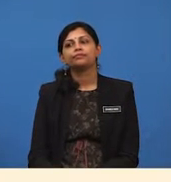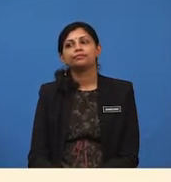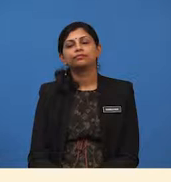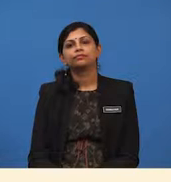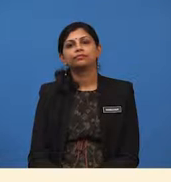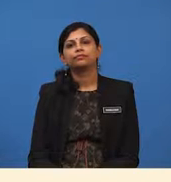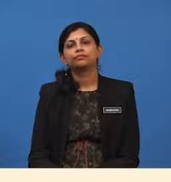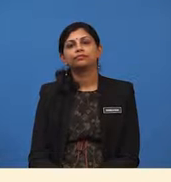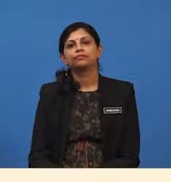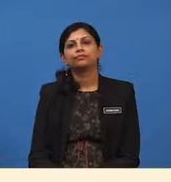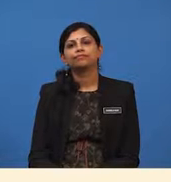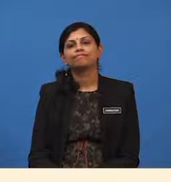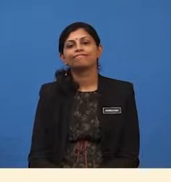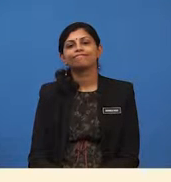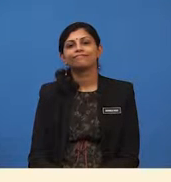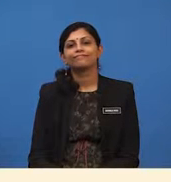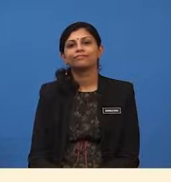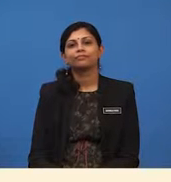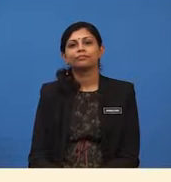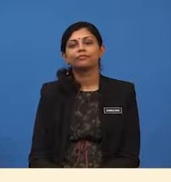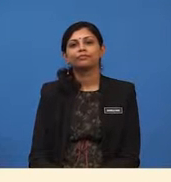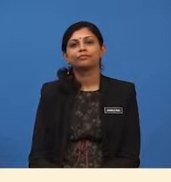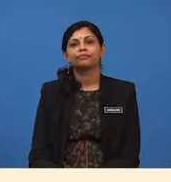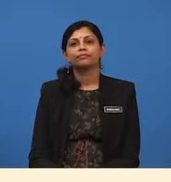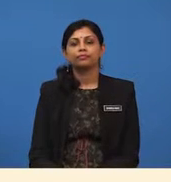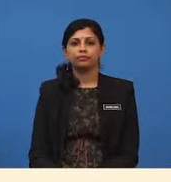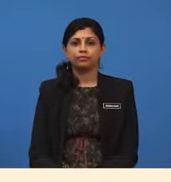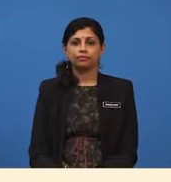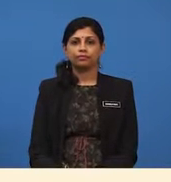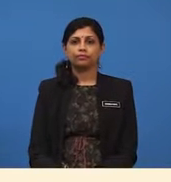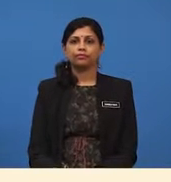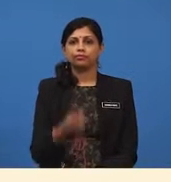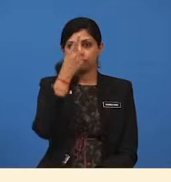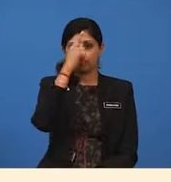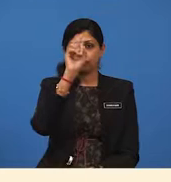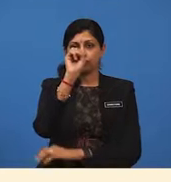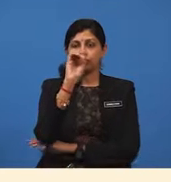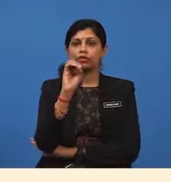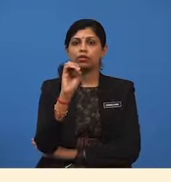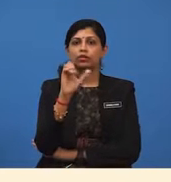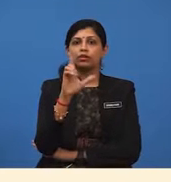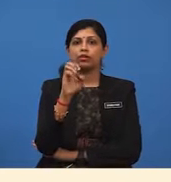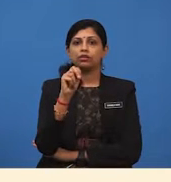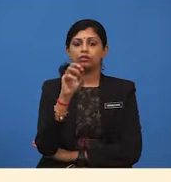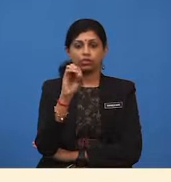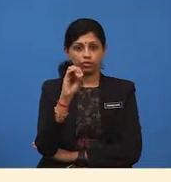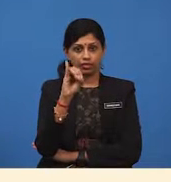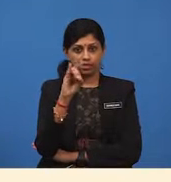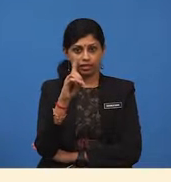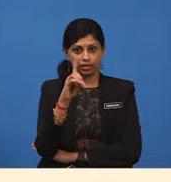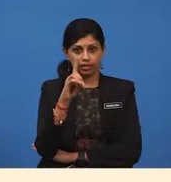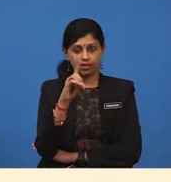Bagi suatu solenoid, arah arus aruhan boleh ditentukan dengan menggunakan